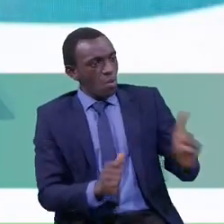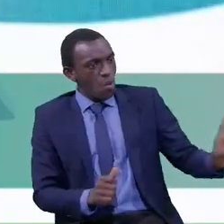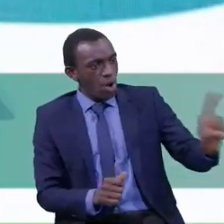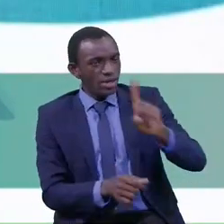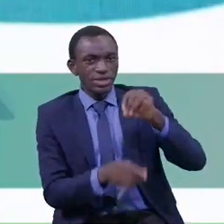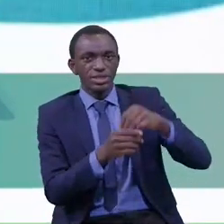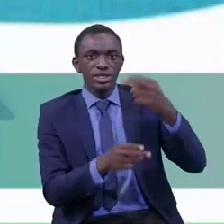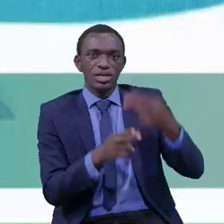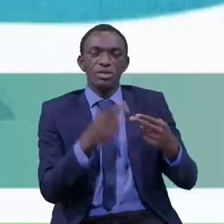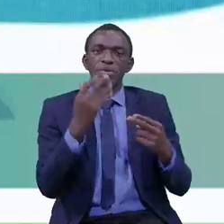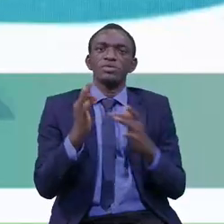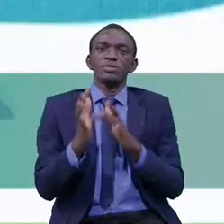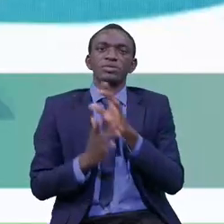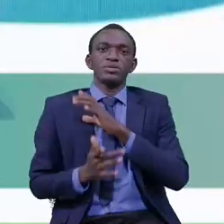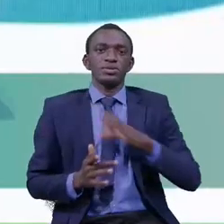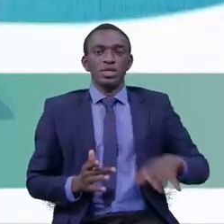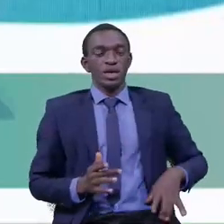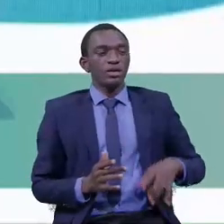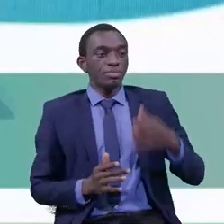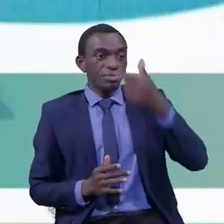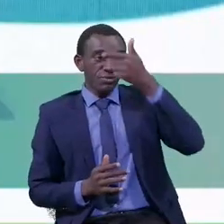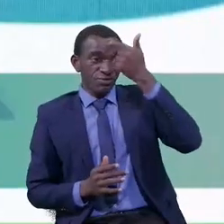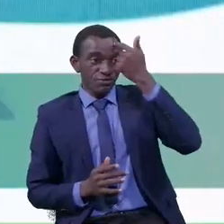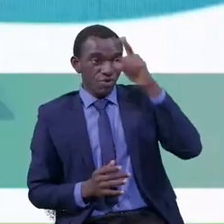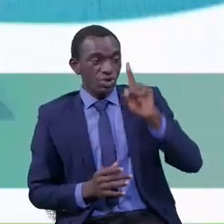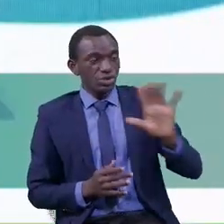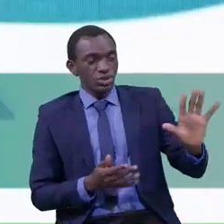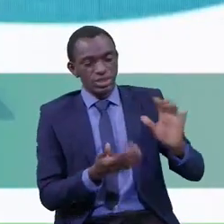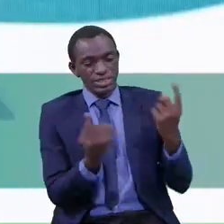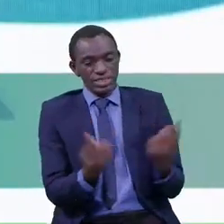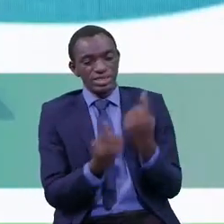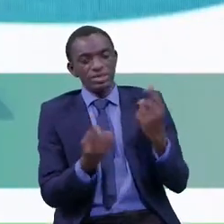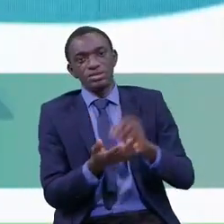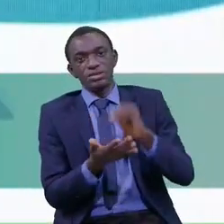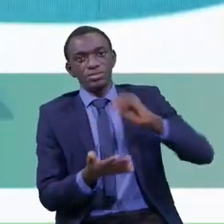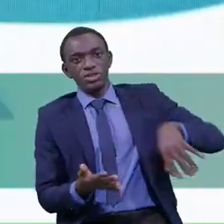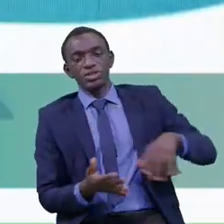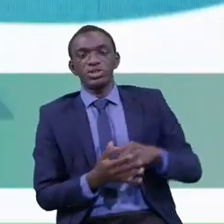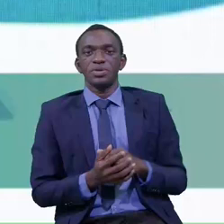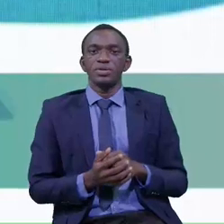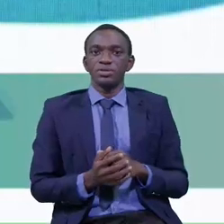au nom de Jésus-Christ pour la rémission pour le pardon de vos péchés.